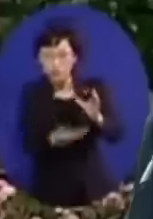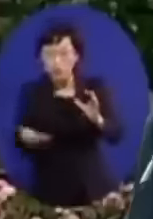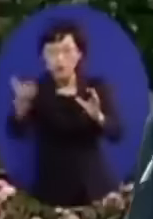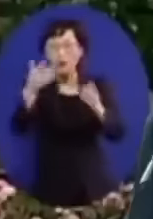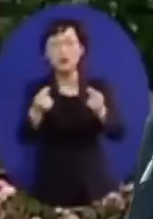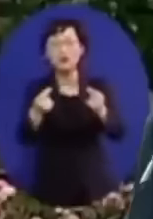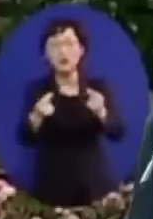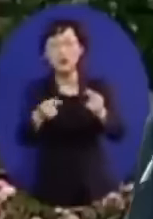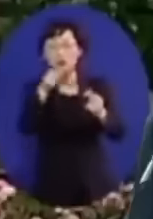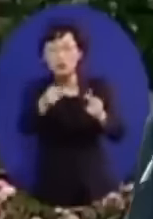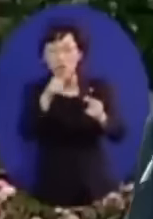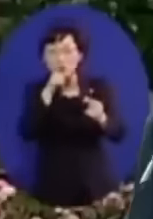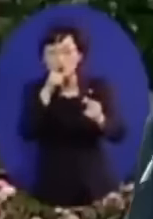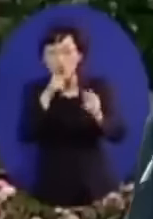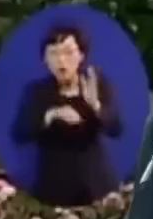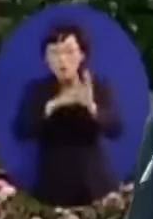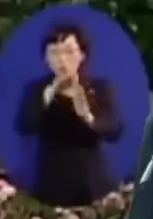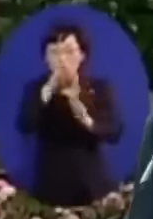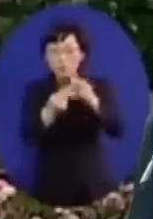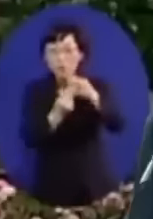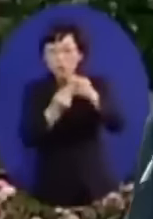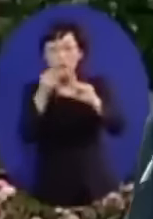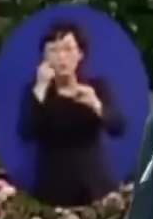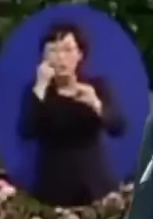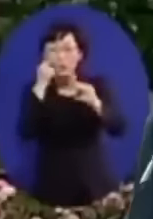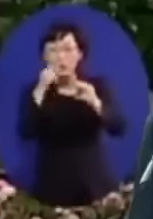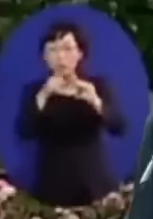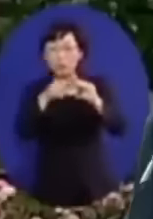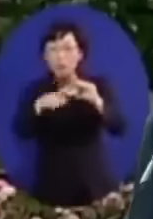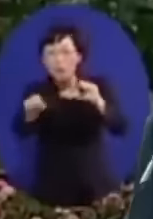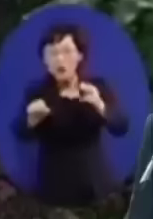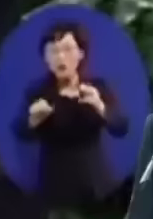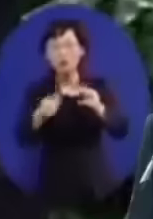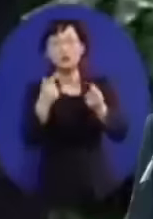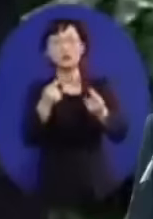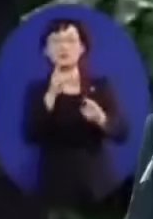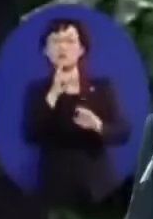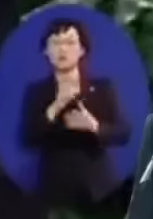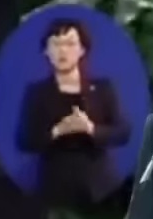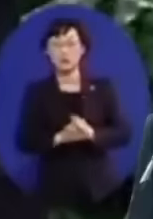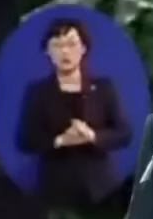그것은 물을 가두지 못할 터진 웅덩이라고 말했습니다.